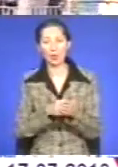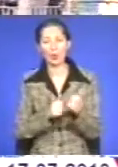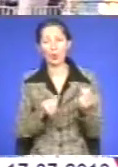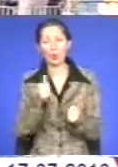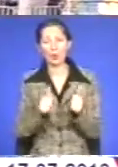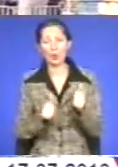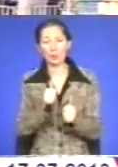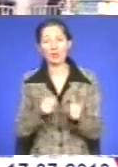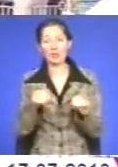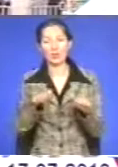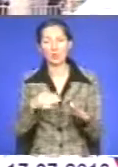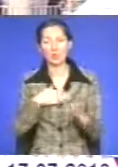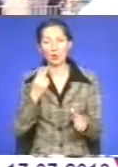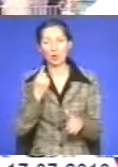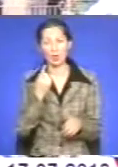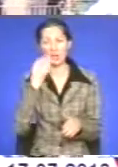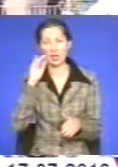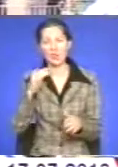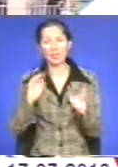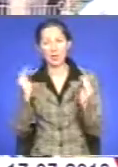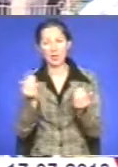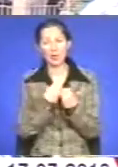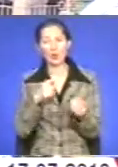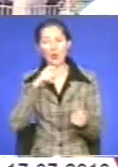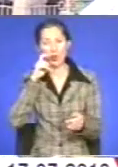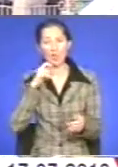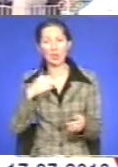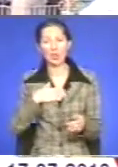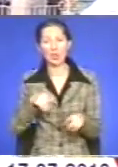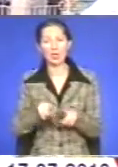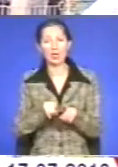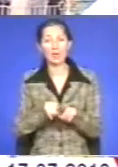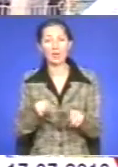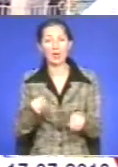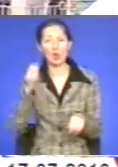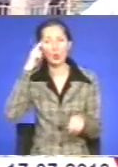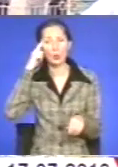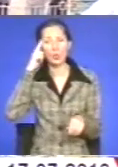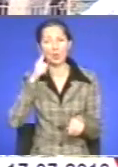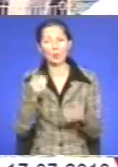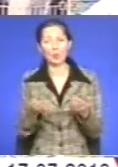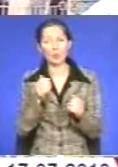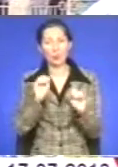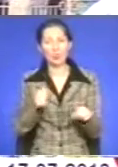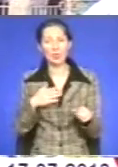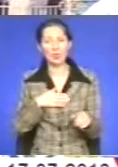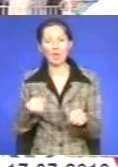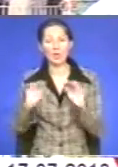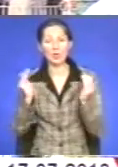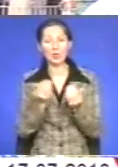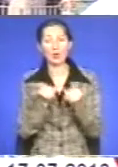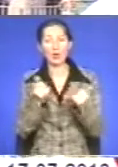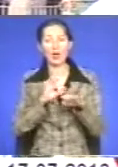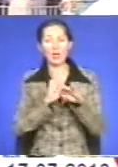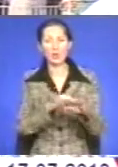із найкращих стадіонів взагалі в Україні. І, до речі, ми так само думали, що можливості нашого стадіону, в тому числі і для ведення